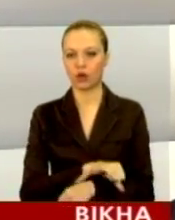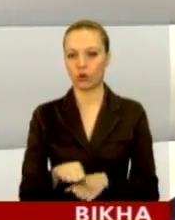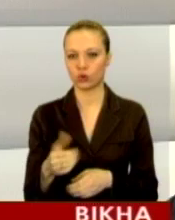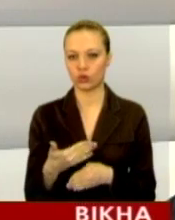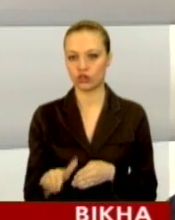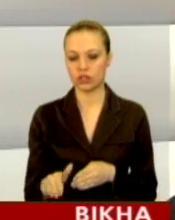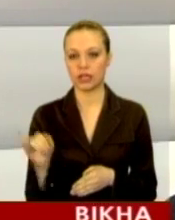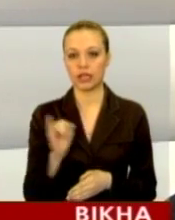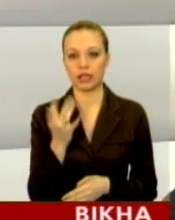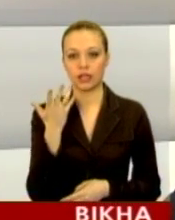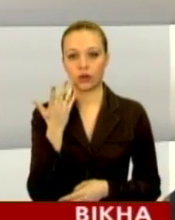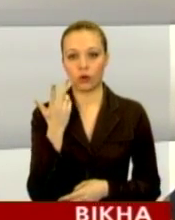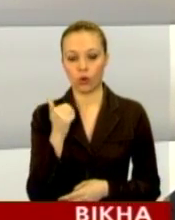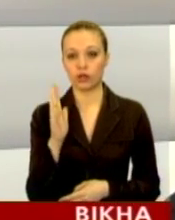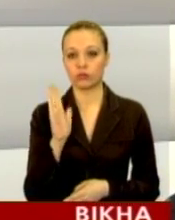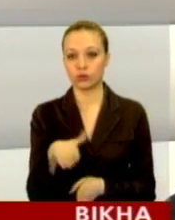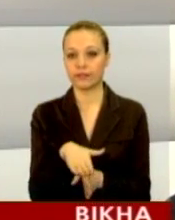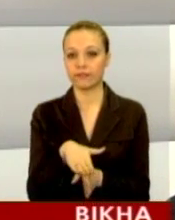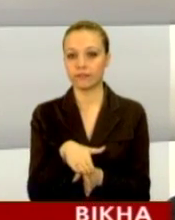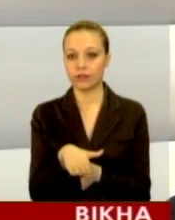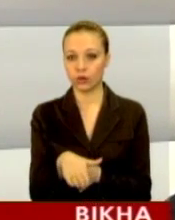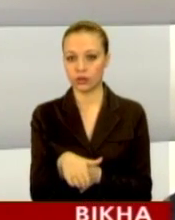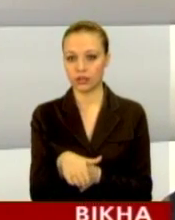частини, і коли буде виконана